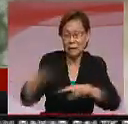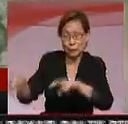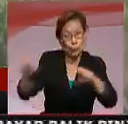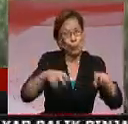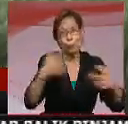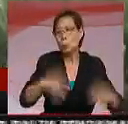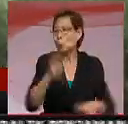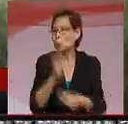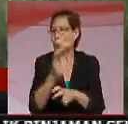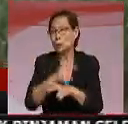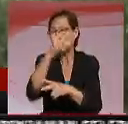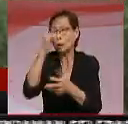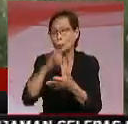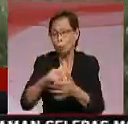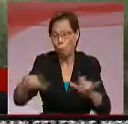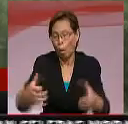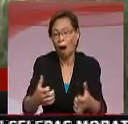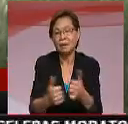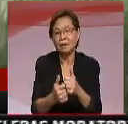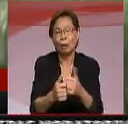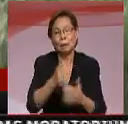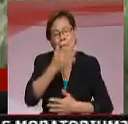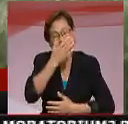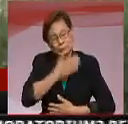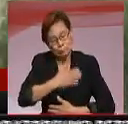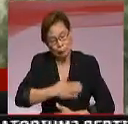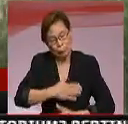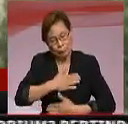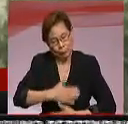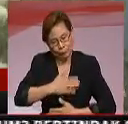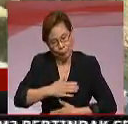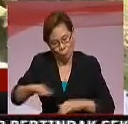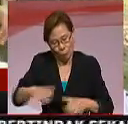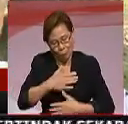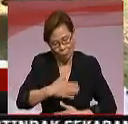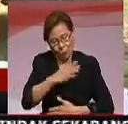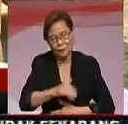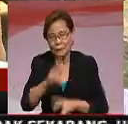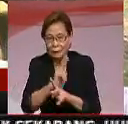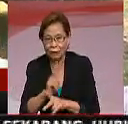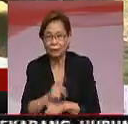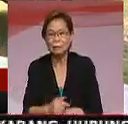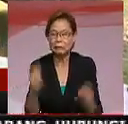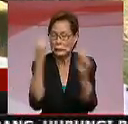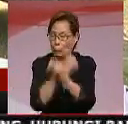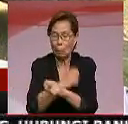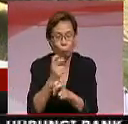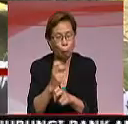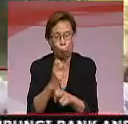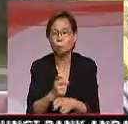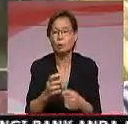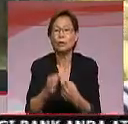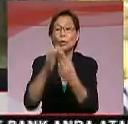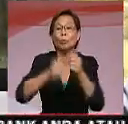mencabar. Justru ia dilakukan dengan penuh kesabaran dan berhati-hati. Memang banyak cabaranlah, terutama sekali